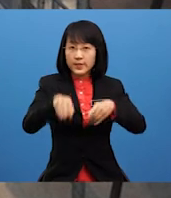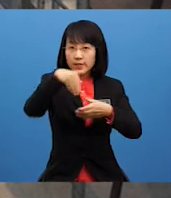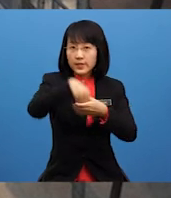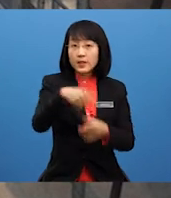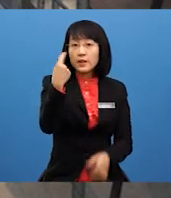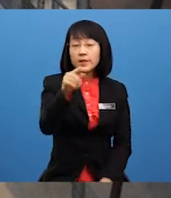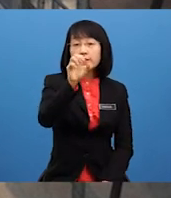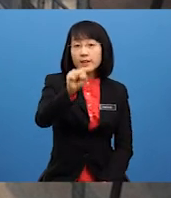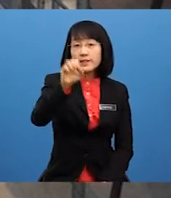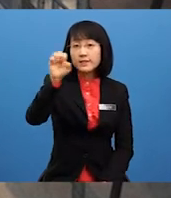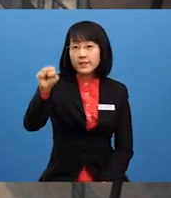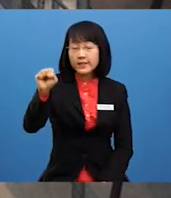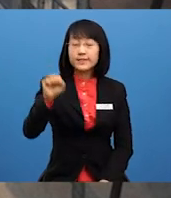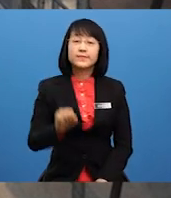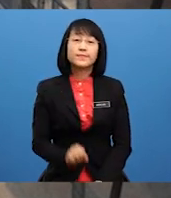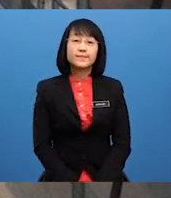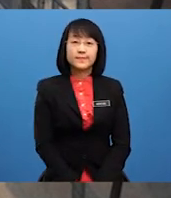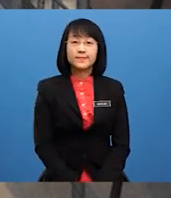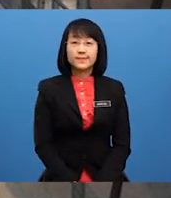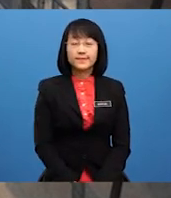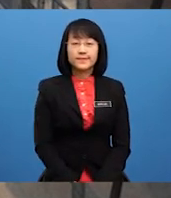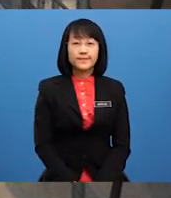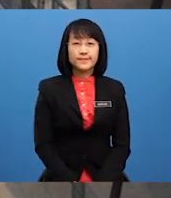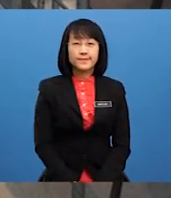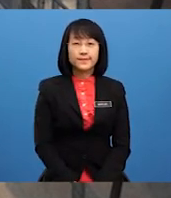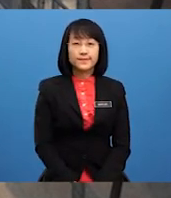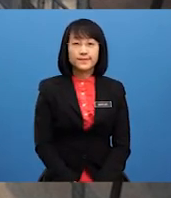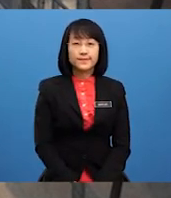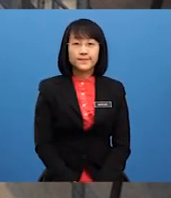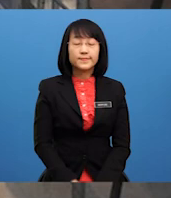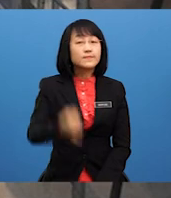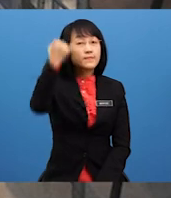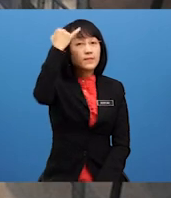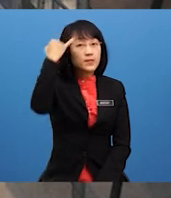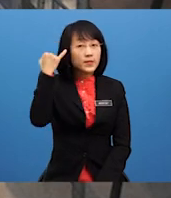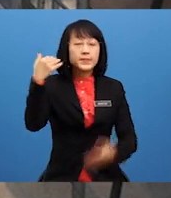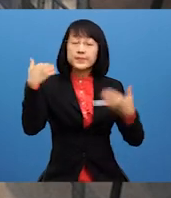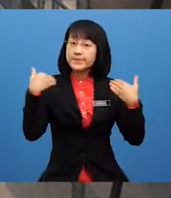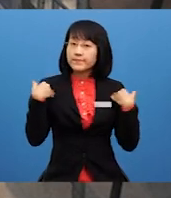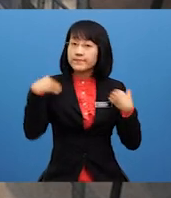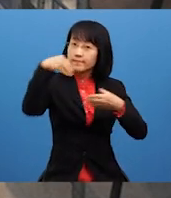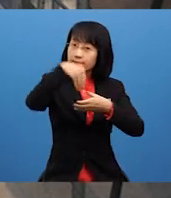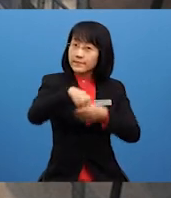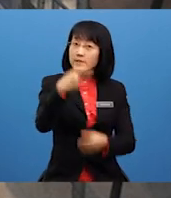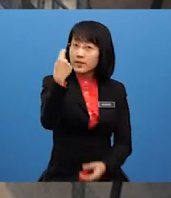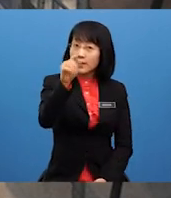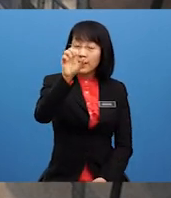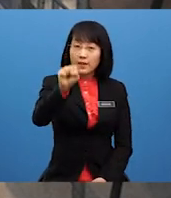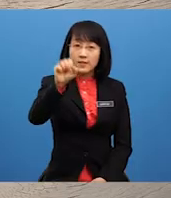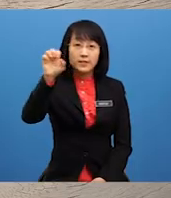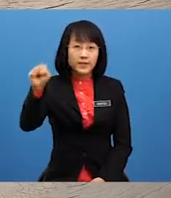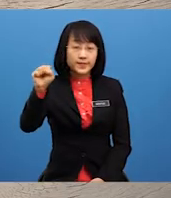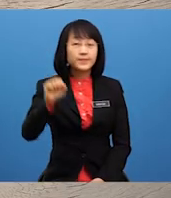Sulalatus Salatin yang telah cikgu sediakan. Antara ilmu yang terdapat di dalam teks Sulalatus